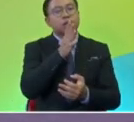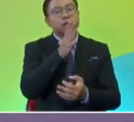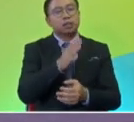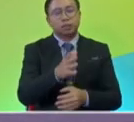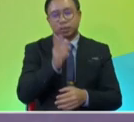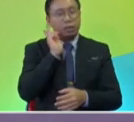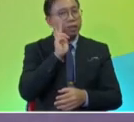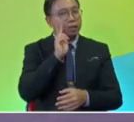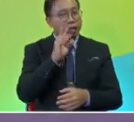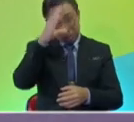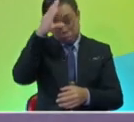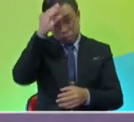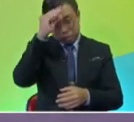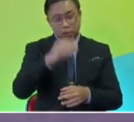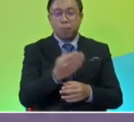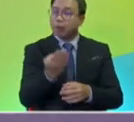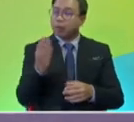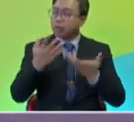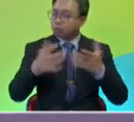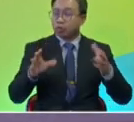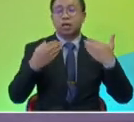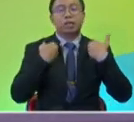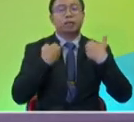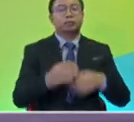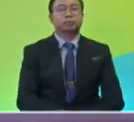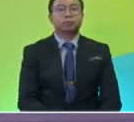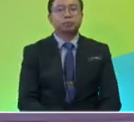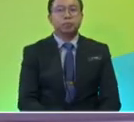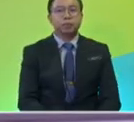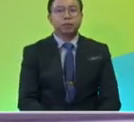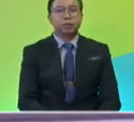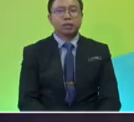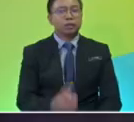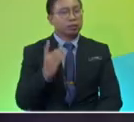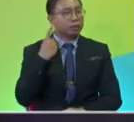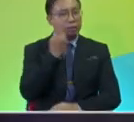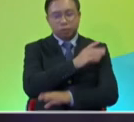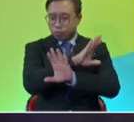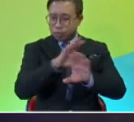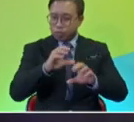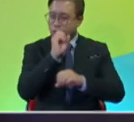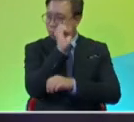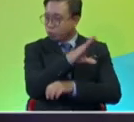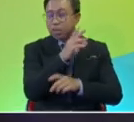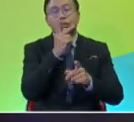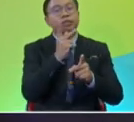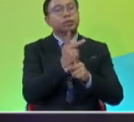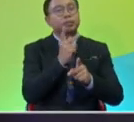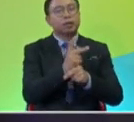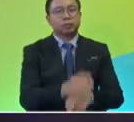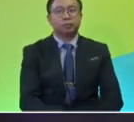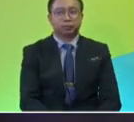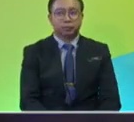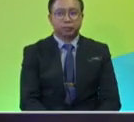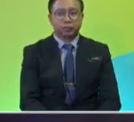kakak atau Abang kan barang-barang dah ada dah dekat rumah kan ada kan kalau kita ada satara Jadi kita Jangan buang dulu tadi simpan Dul betul jadi